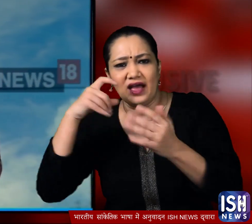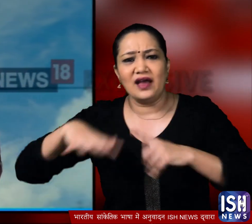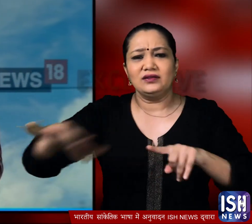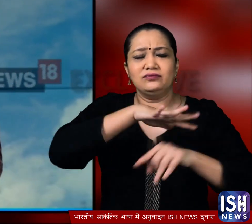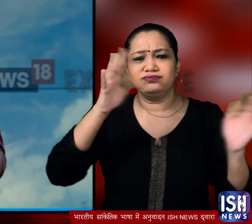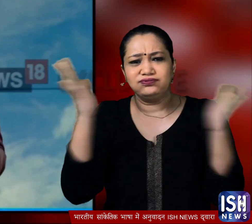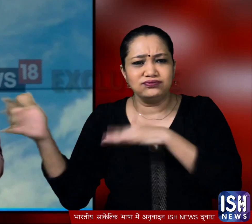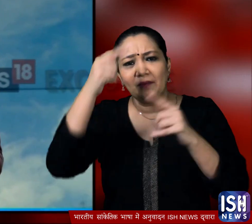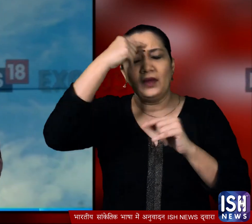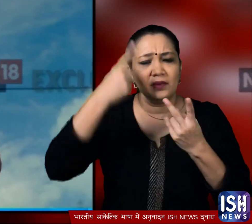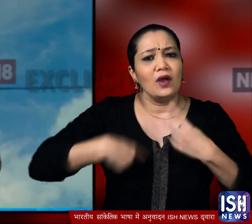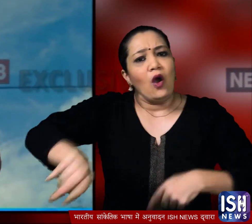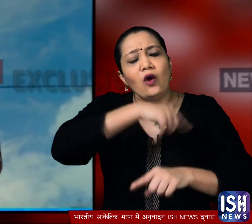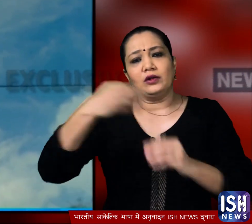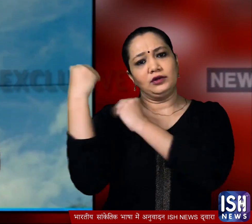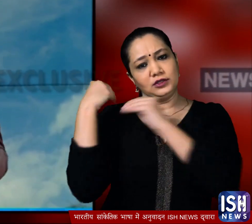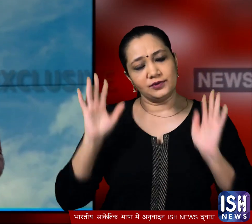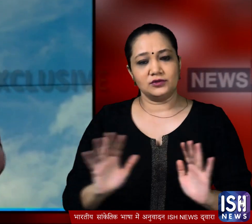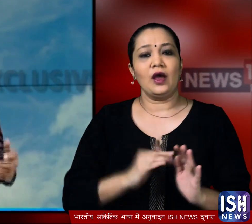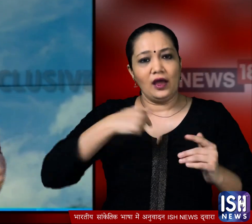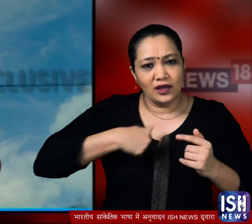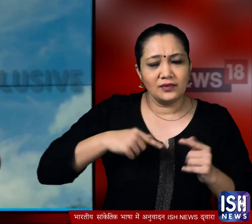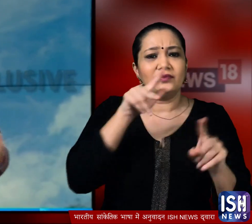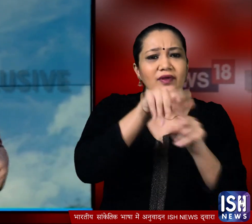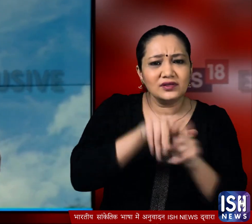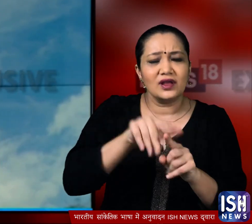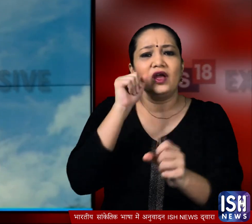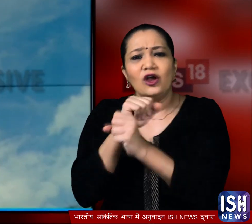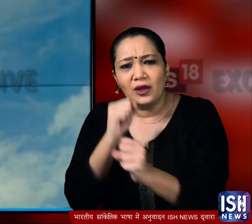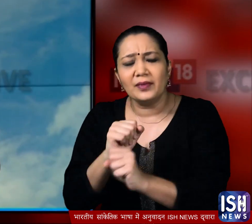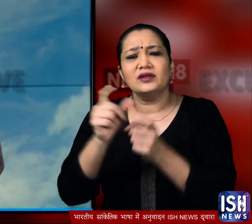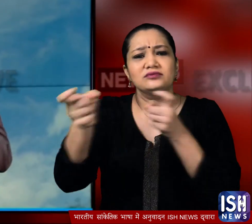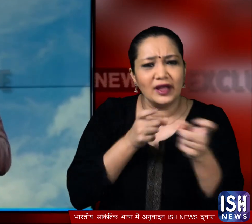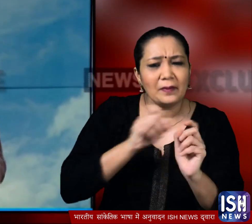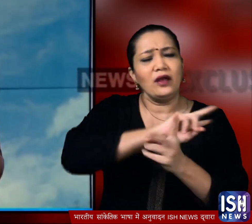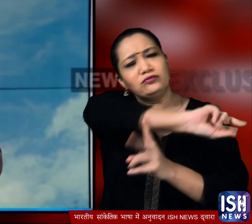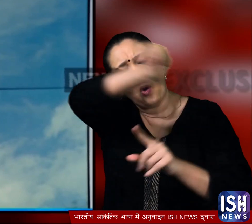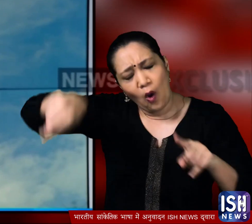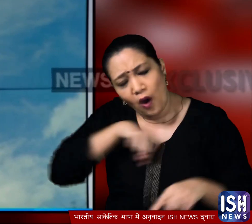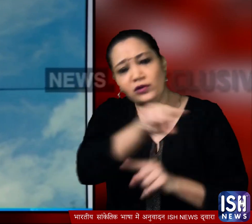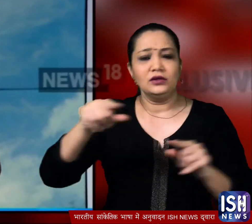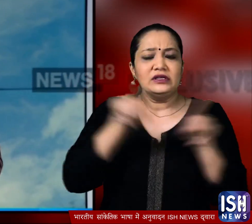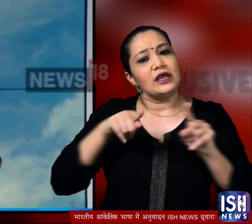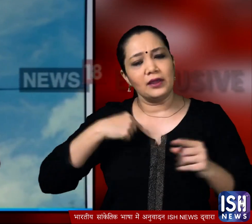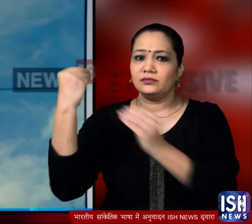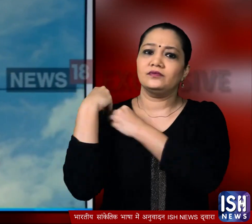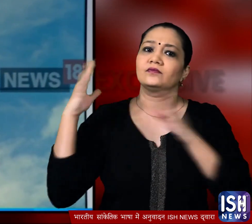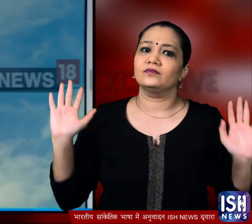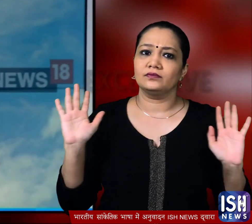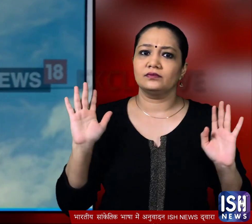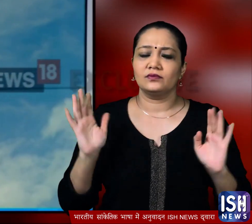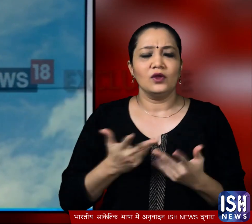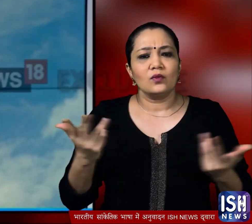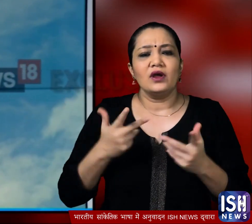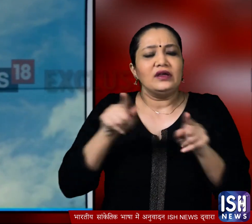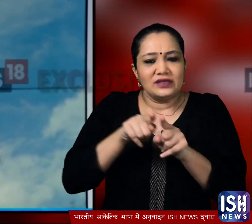मौसमी संकट हम सब ने मिलकर पैदा किया है। हम, आप, नगर निगमों, शहर का प्रशासन संभालने वाले सब इसके लिए बराबर के जिम्मेदार हैं, क्योंकि